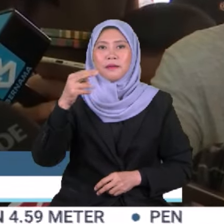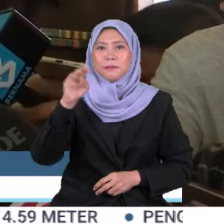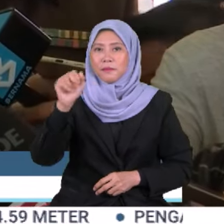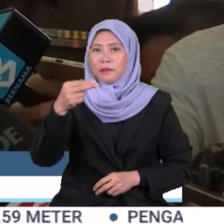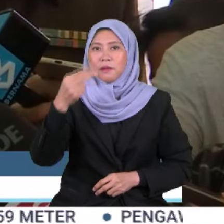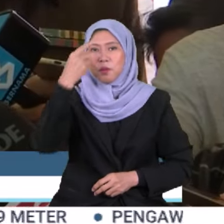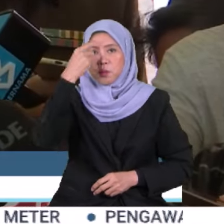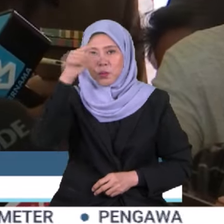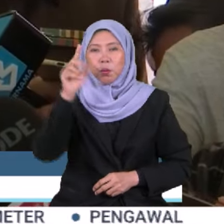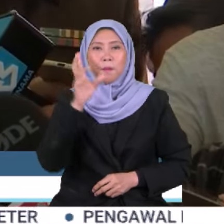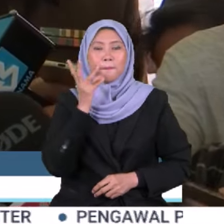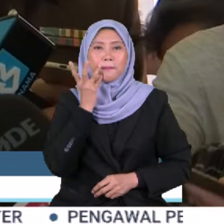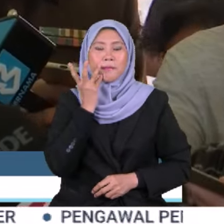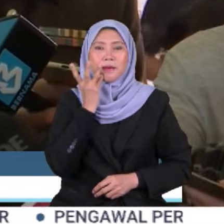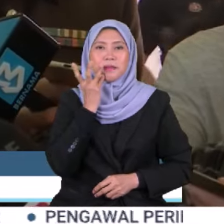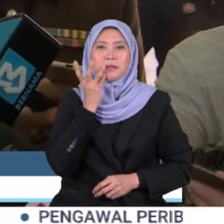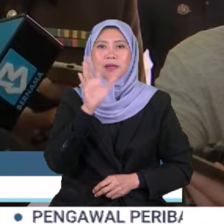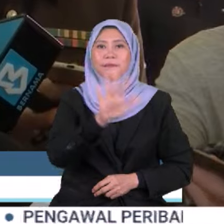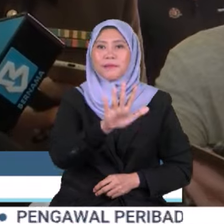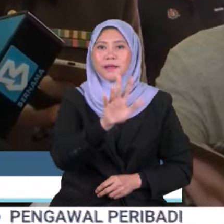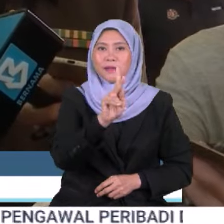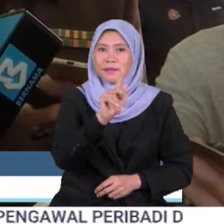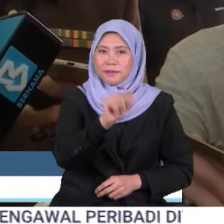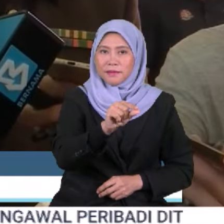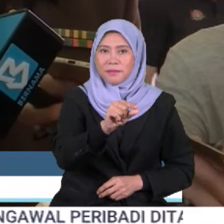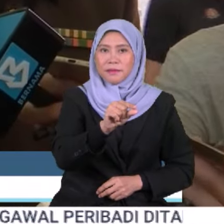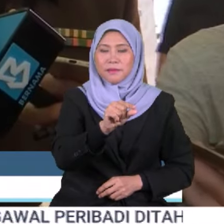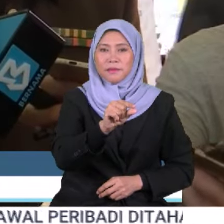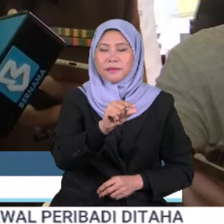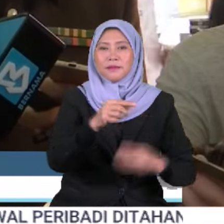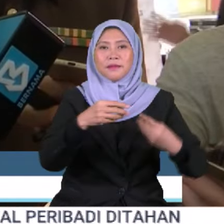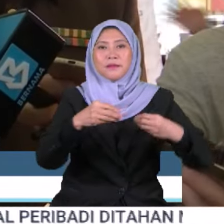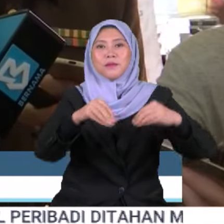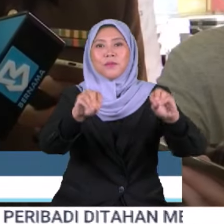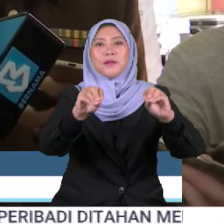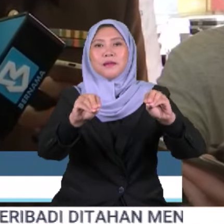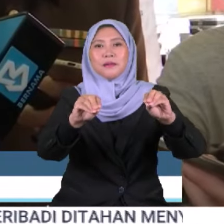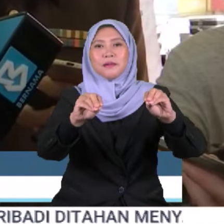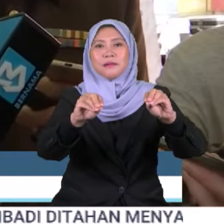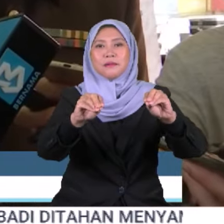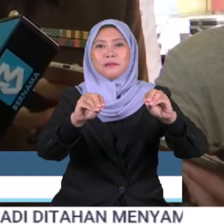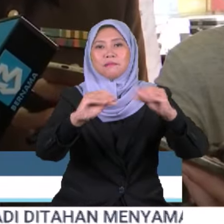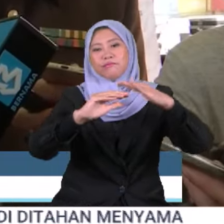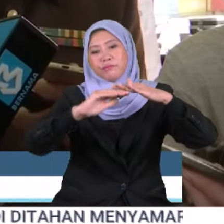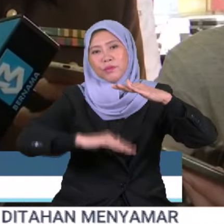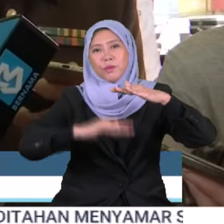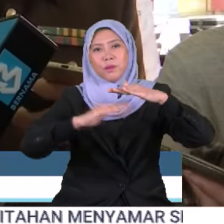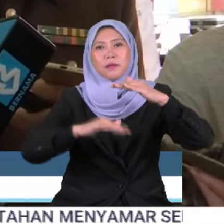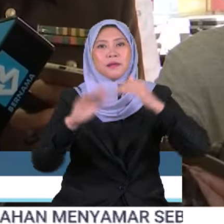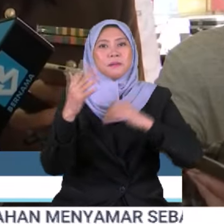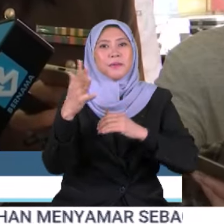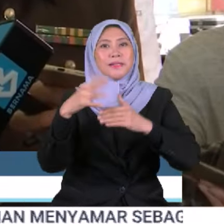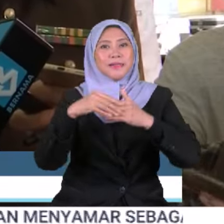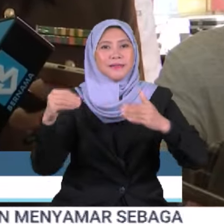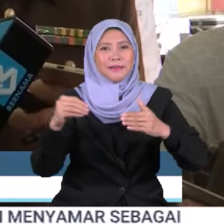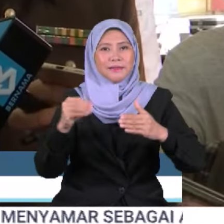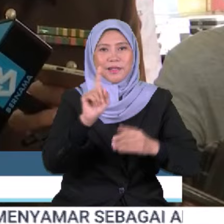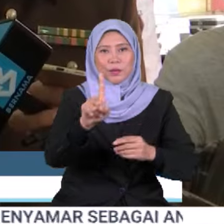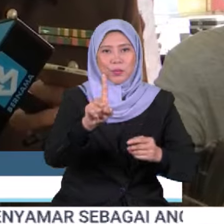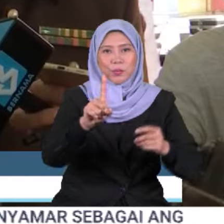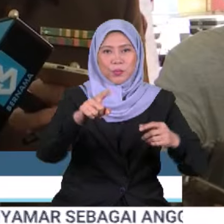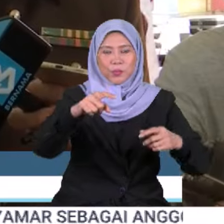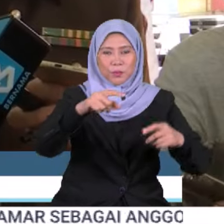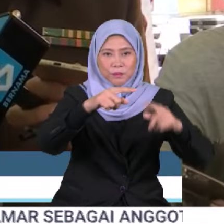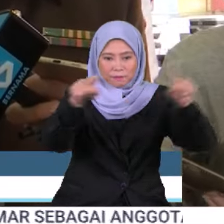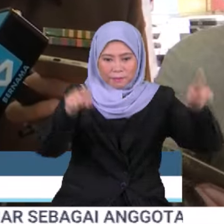Pertama, untuk beras 5 kilogram, kita akan jual tidak melebihi RM15 sekampit.